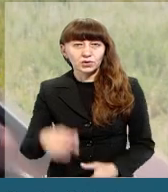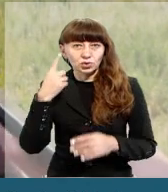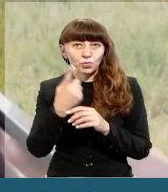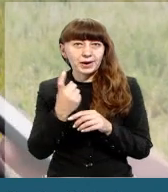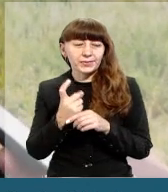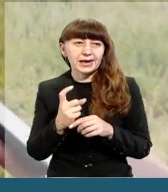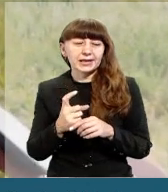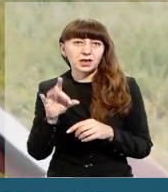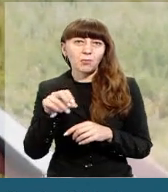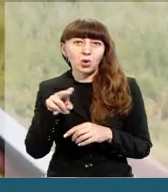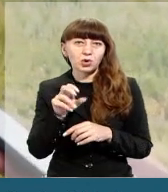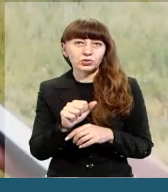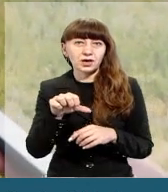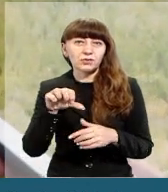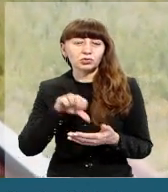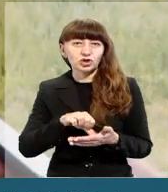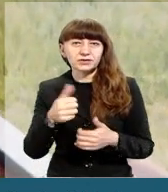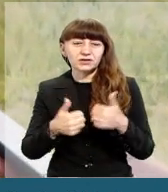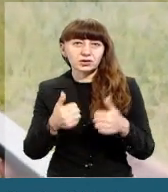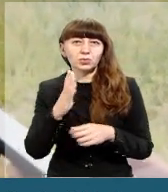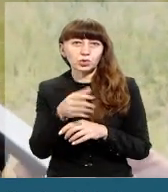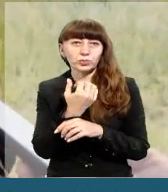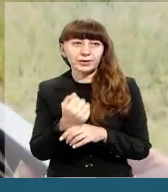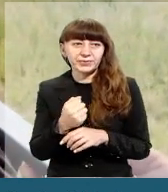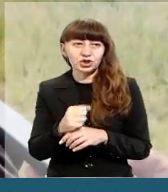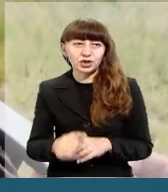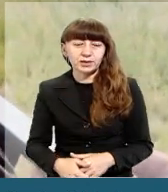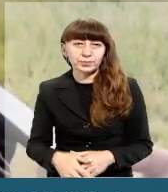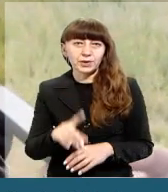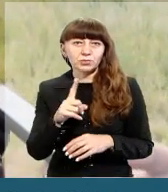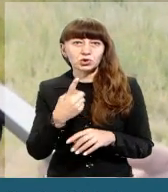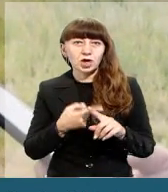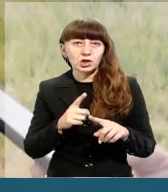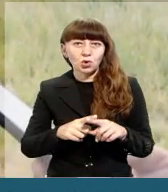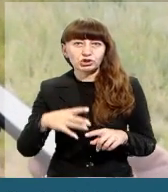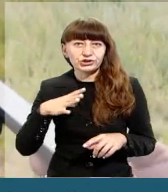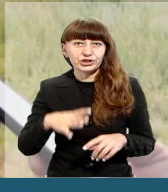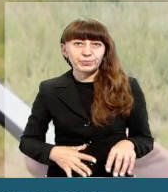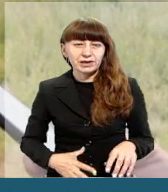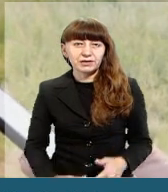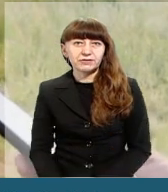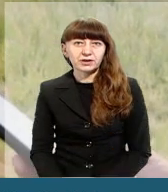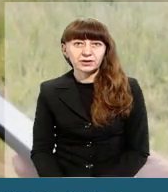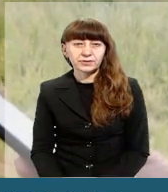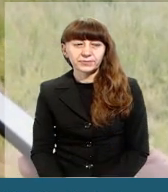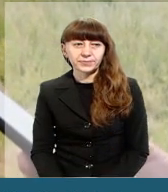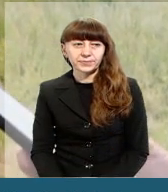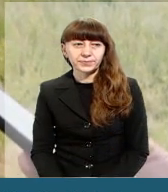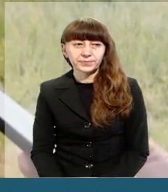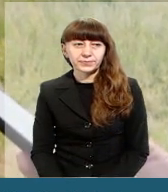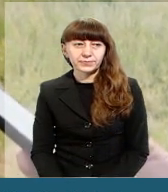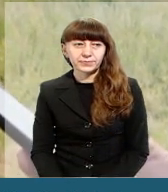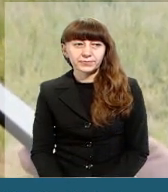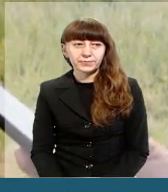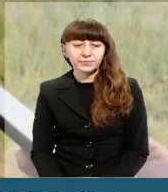Будан деген мінекі осы нағыз Қостанайдың жылқысы. Осы будан әртүрлі тұқымнан араластырып шығарған тұқым ғой. Сондықтан осы будан